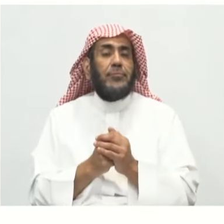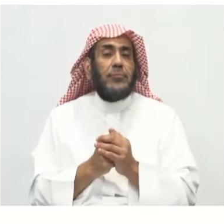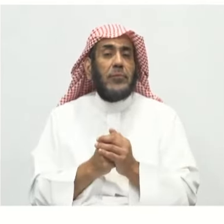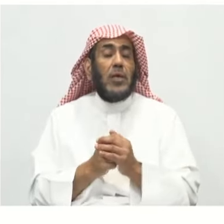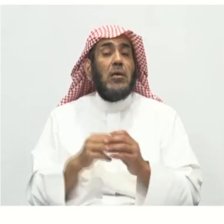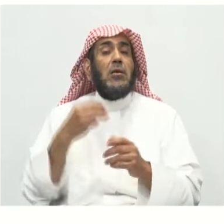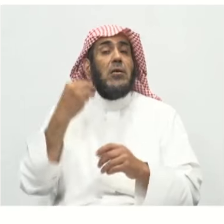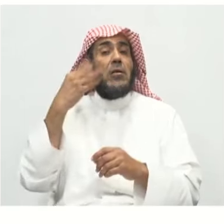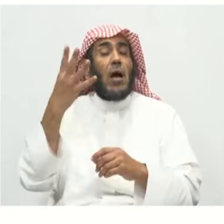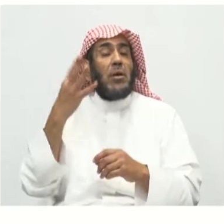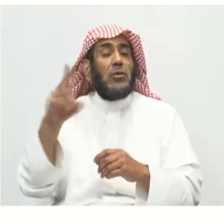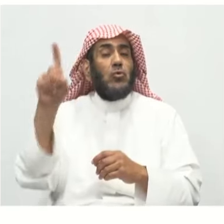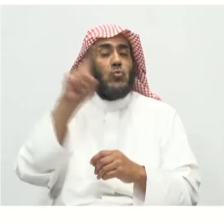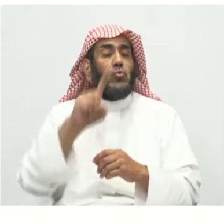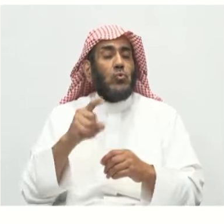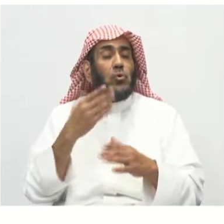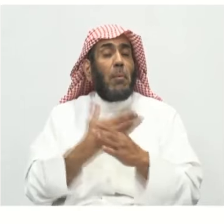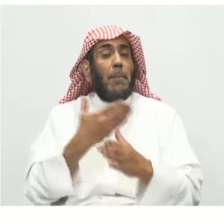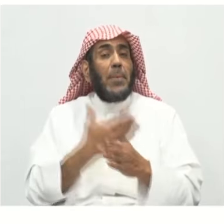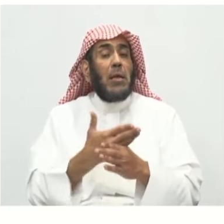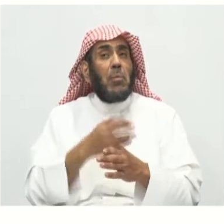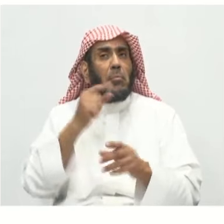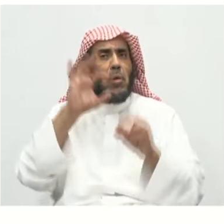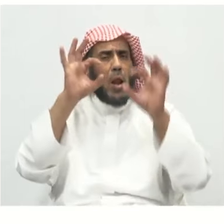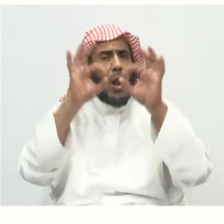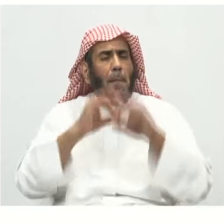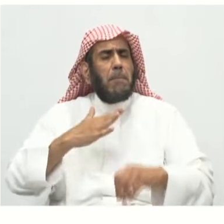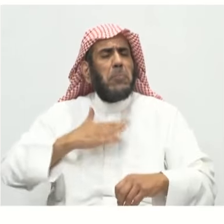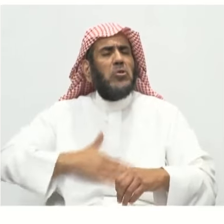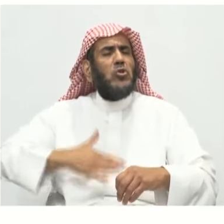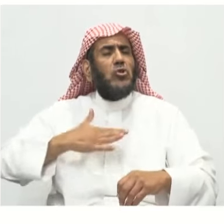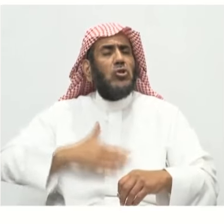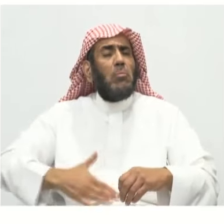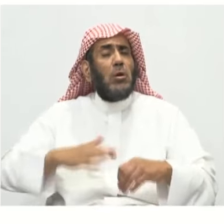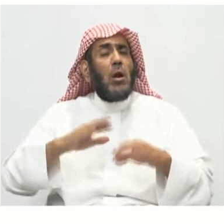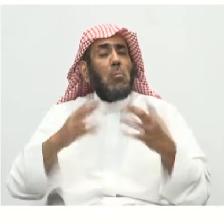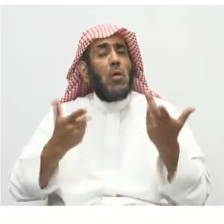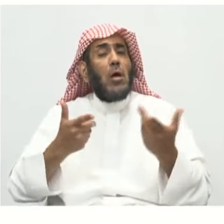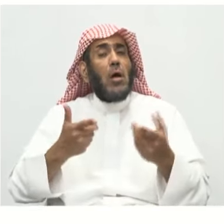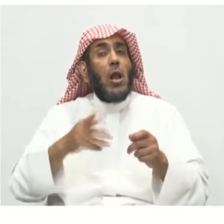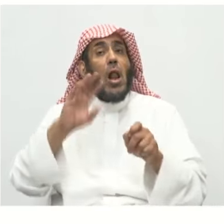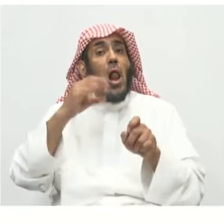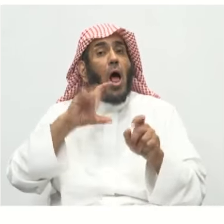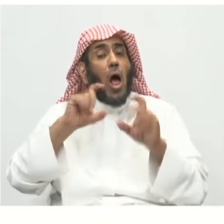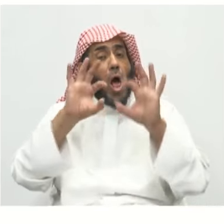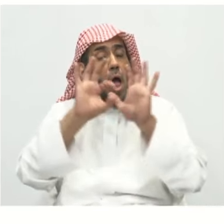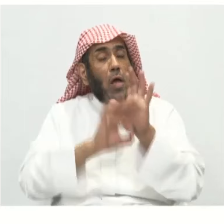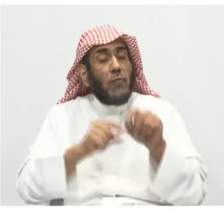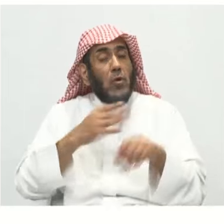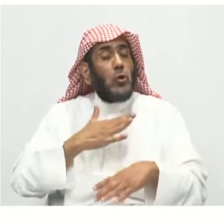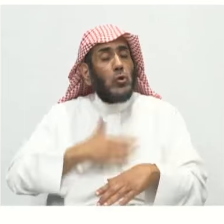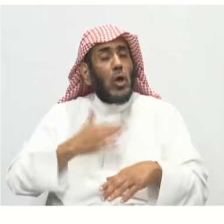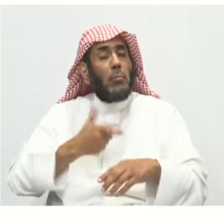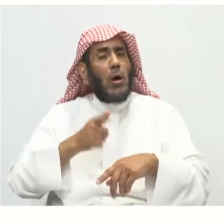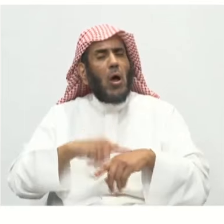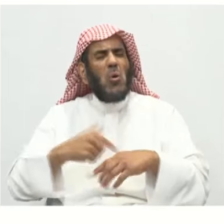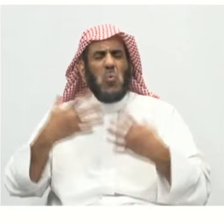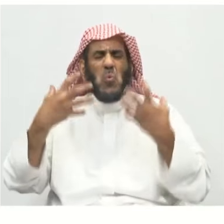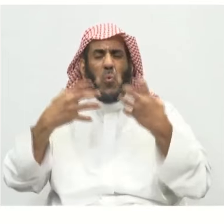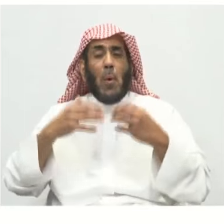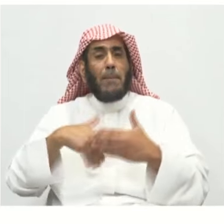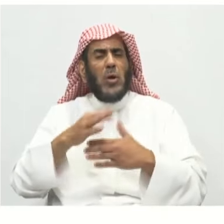رابعا هنا او السؤال الرابع لما طالبت الايات بالصبر لاحظ لما طالبت الايات بالصبر على المصاب بعد